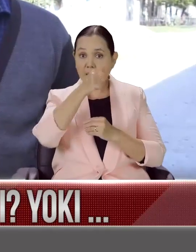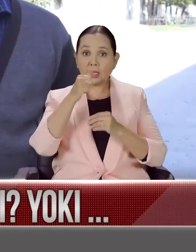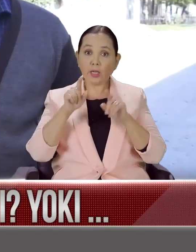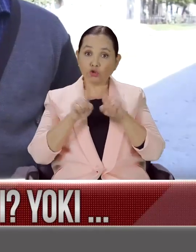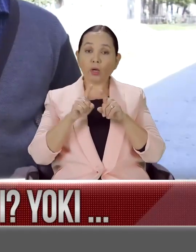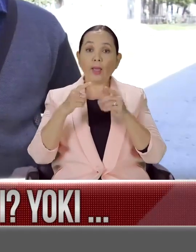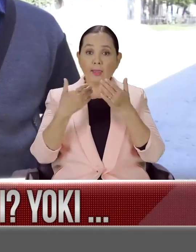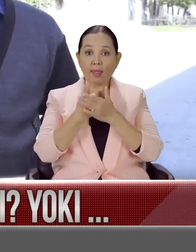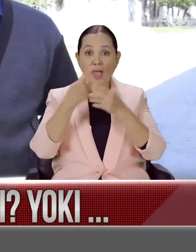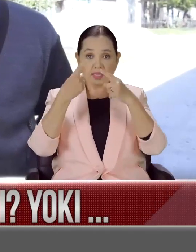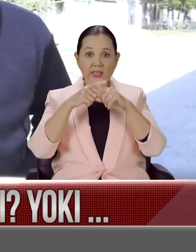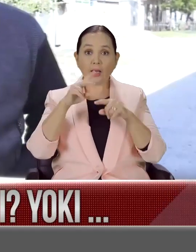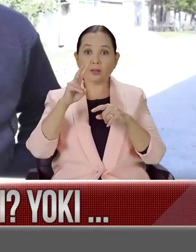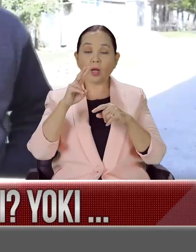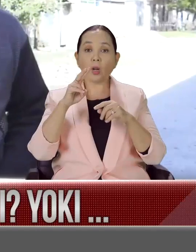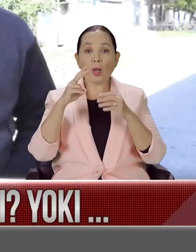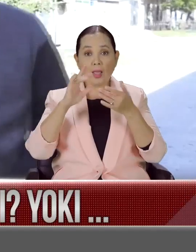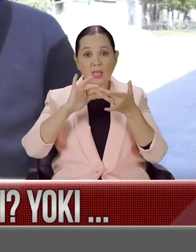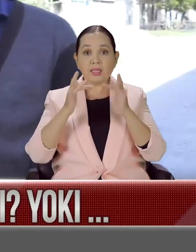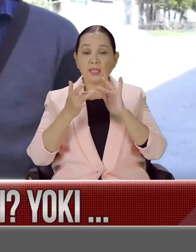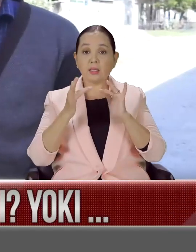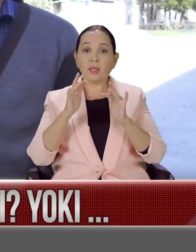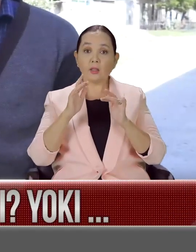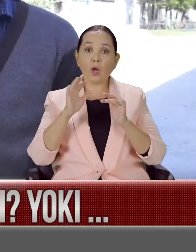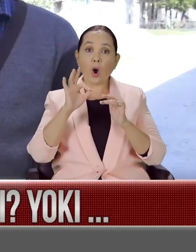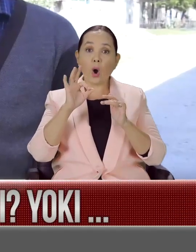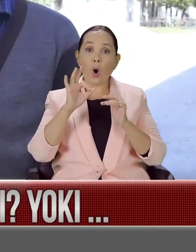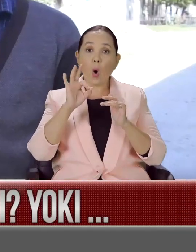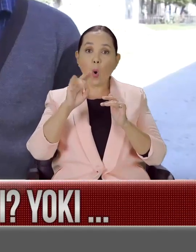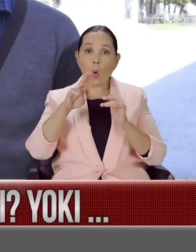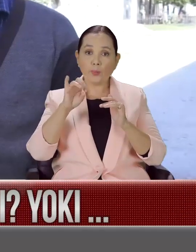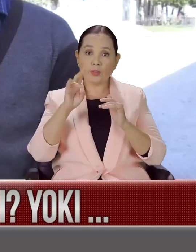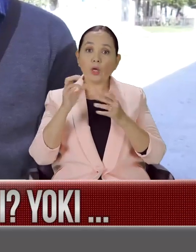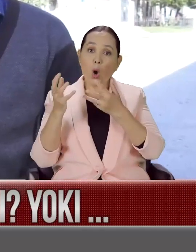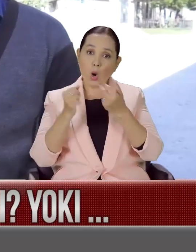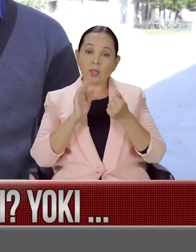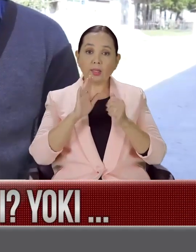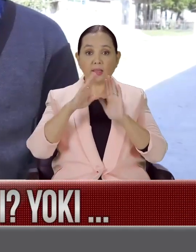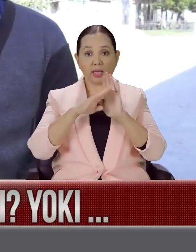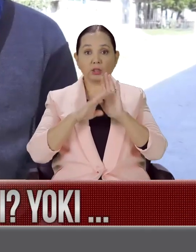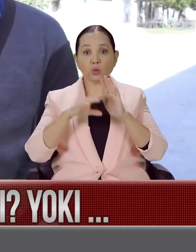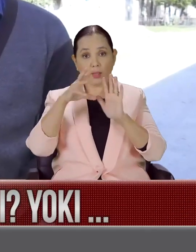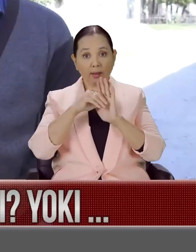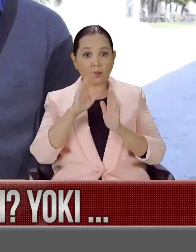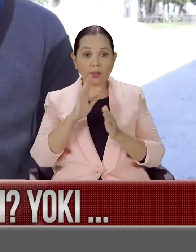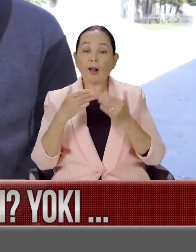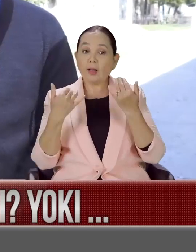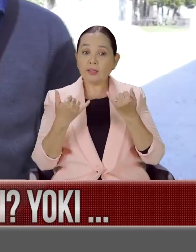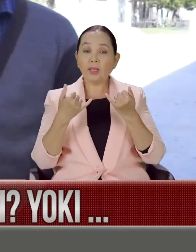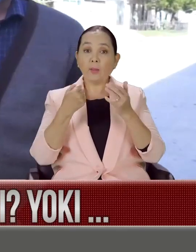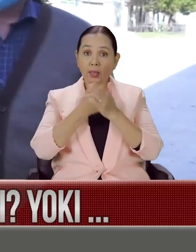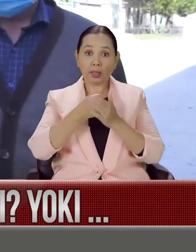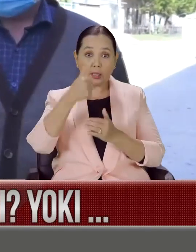o'sha yangi texnologiya asosida optik tolali internet aloqasi orqali ta'minlanishi yil yakunigacha dastur asosiga kiritilgan. Demak,